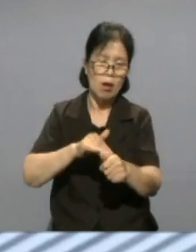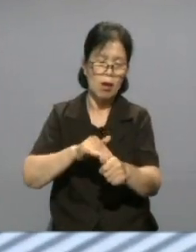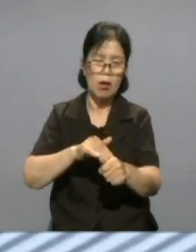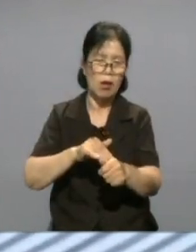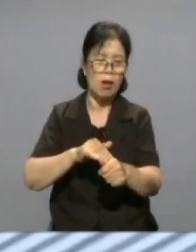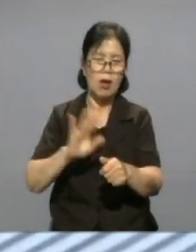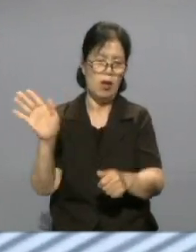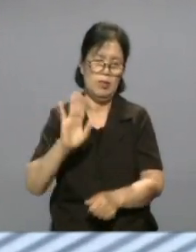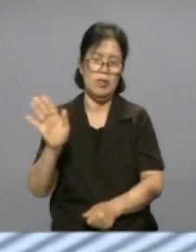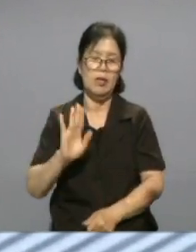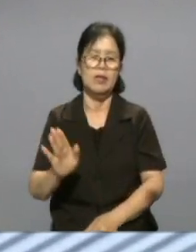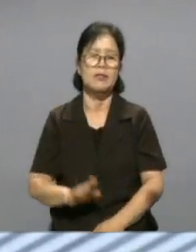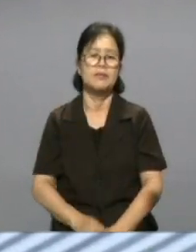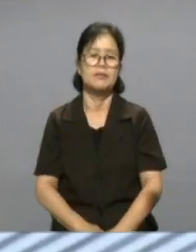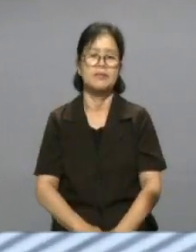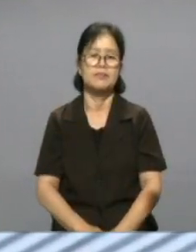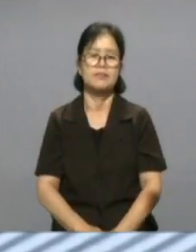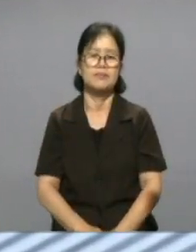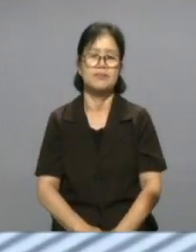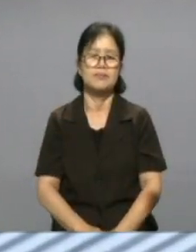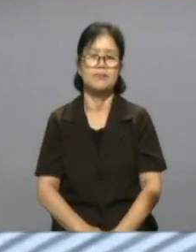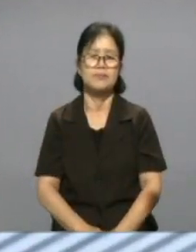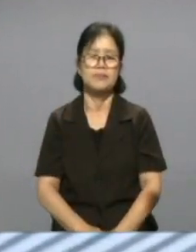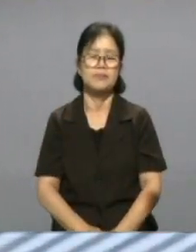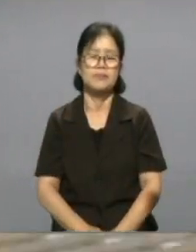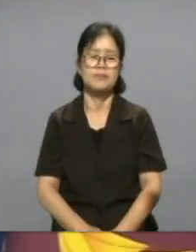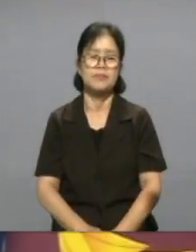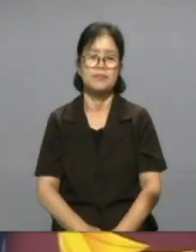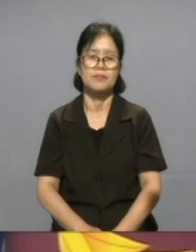끼치는 그러한 부대가 아니라고 하는